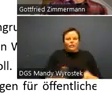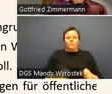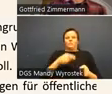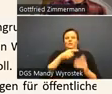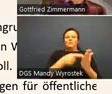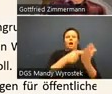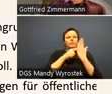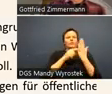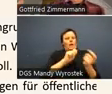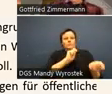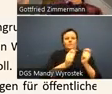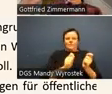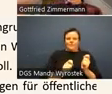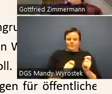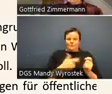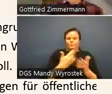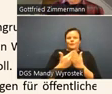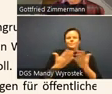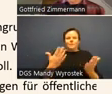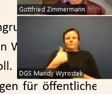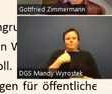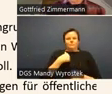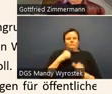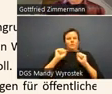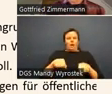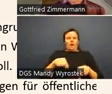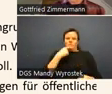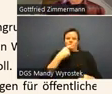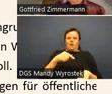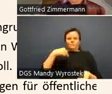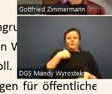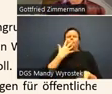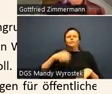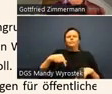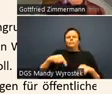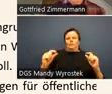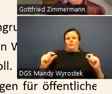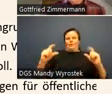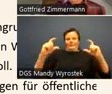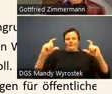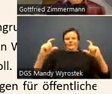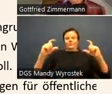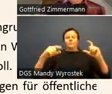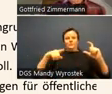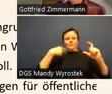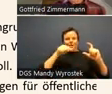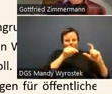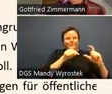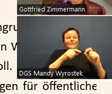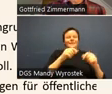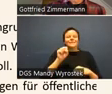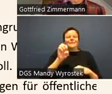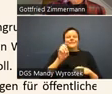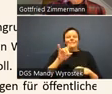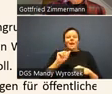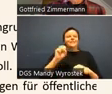einen Sepia-Hintergrund, also falls mich vielleicht ein zu starker Kontrast blendet, das gibt es ja auch. Und ich